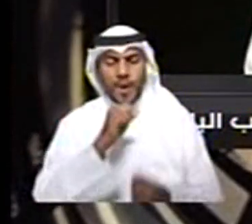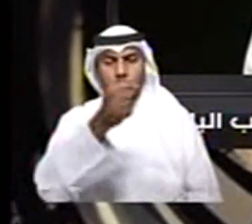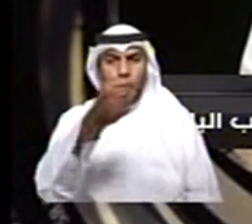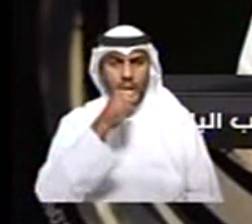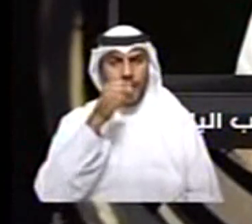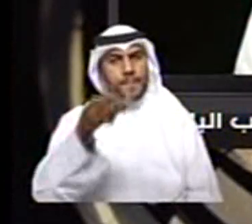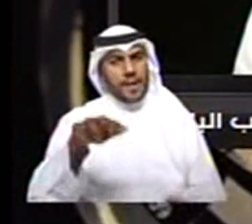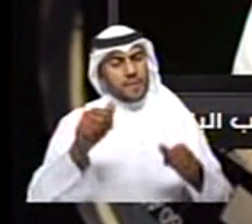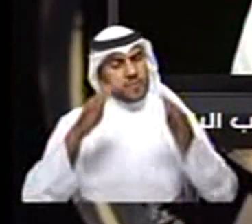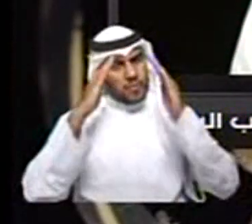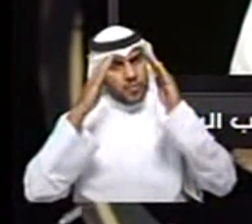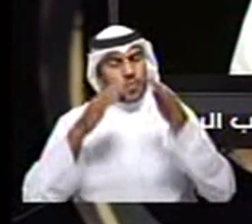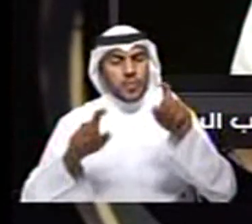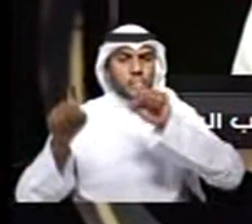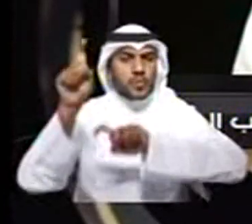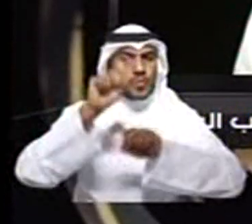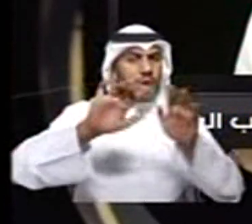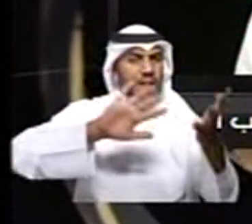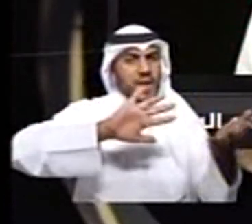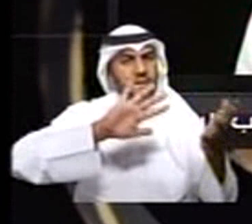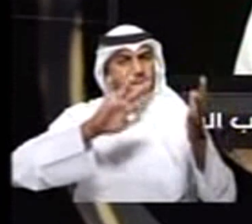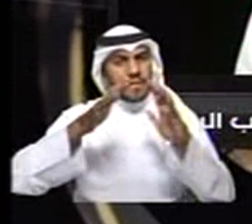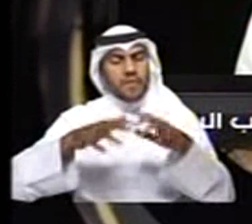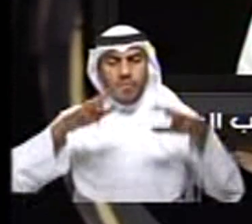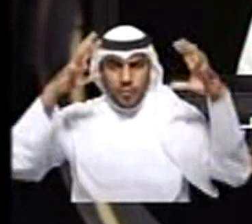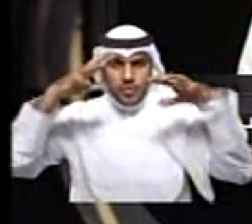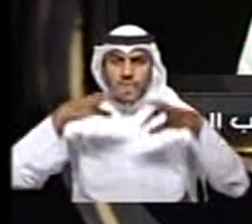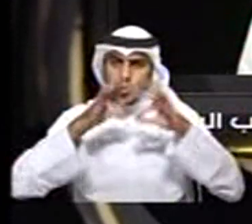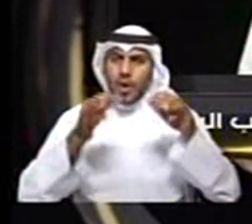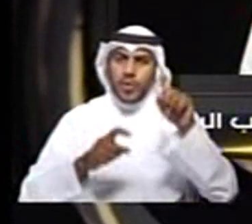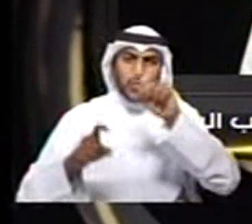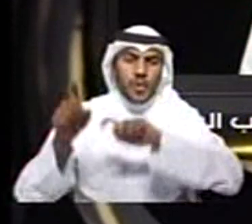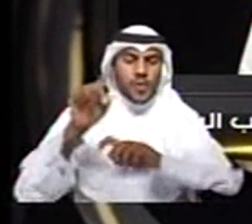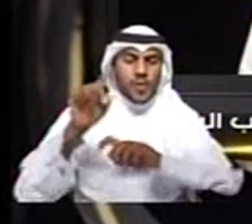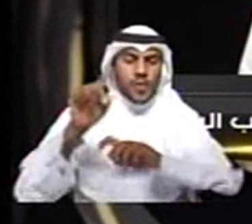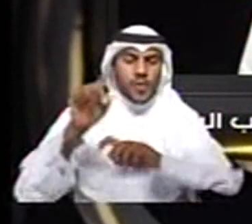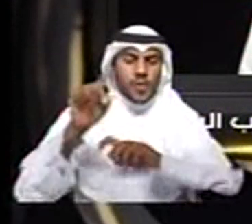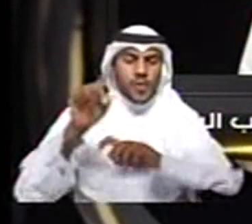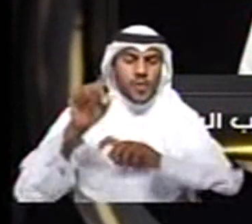حسام الرومي حول آلية التنسيق أيضا مع الجهات المعنية الأخرى في الإدارة العامة للإطفاء.